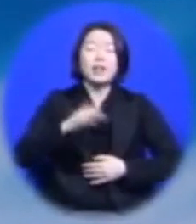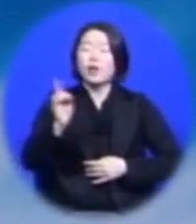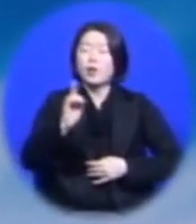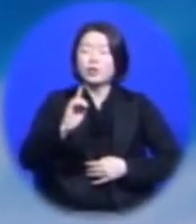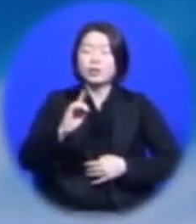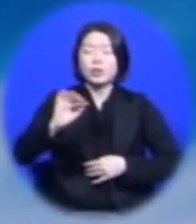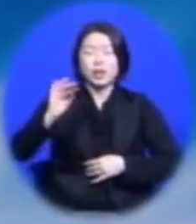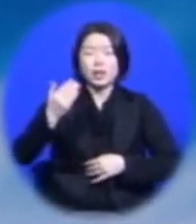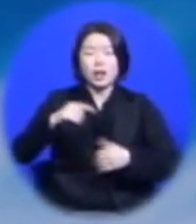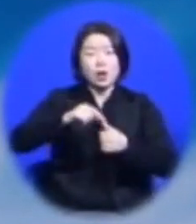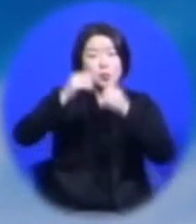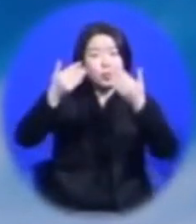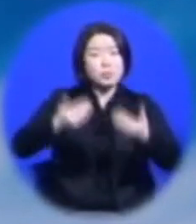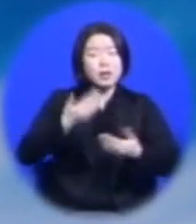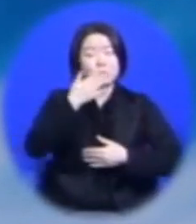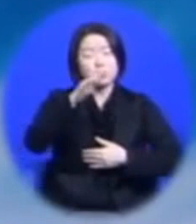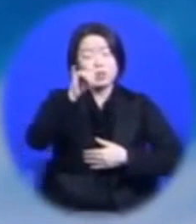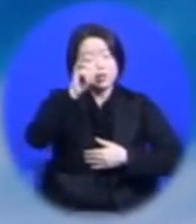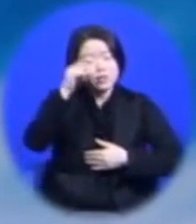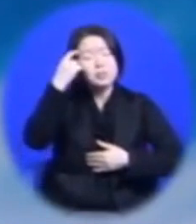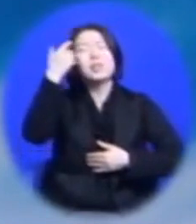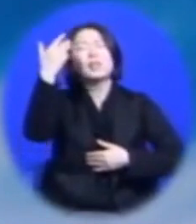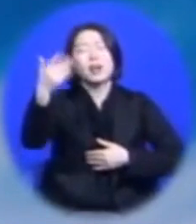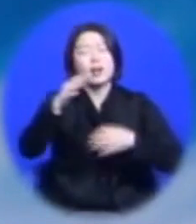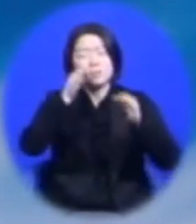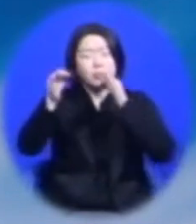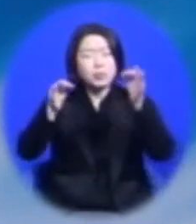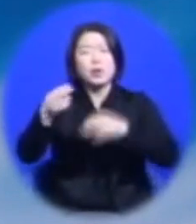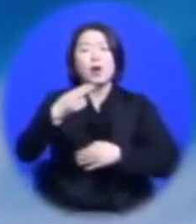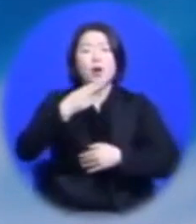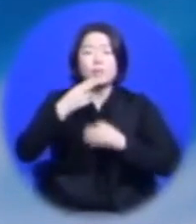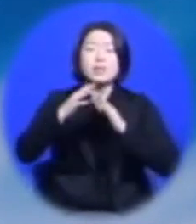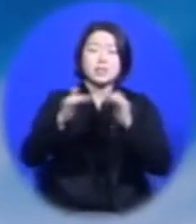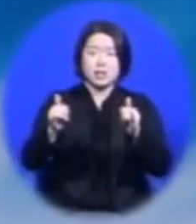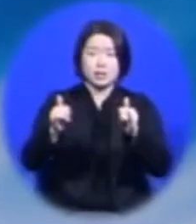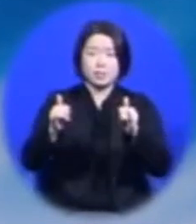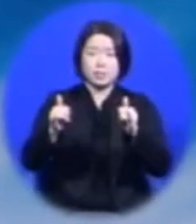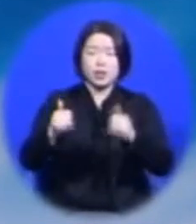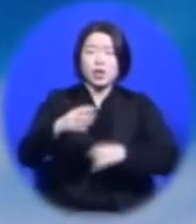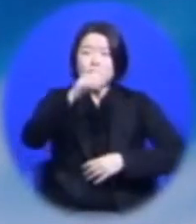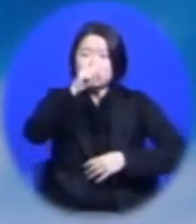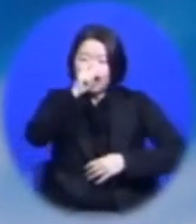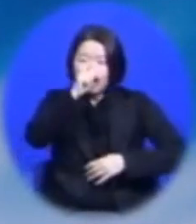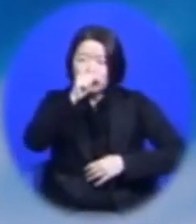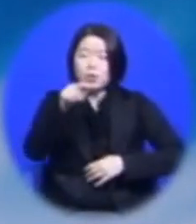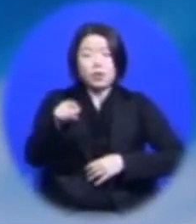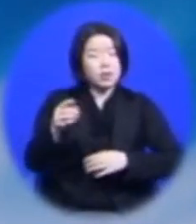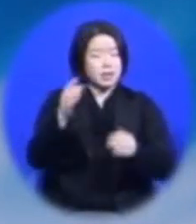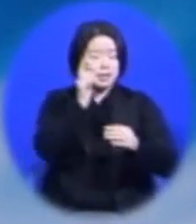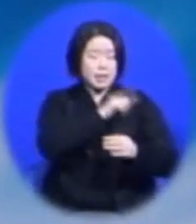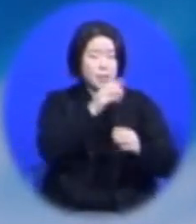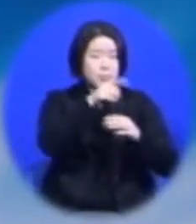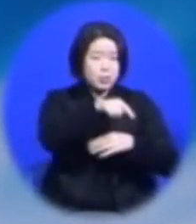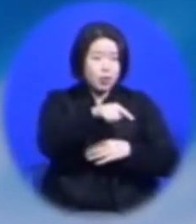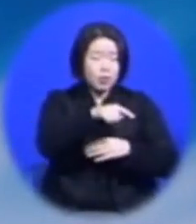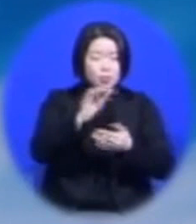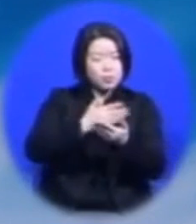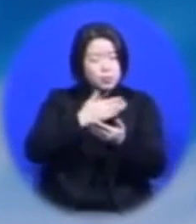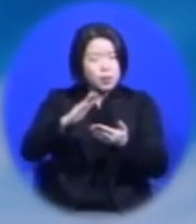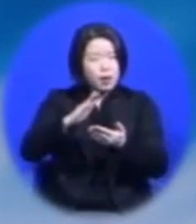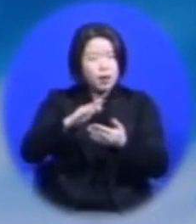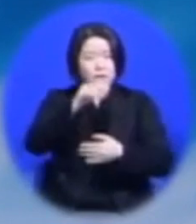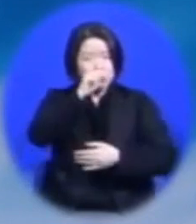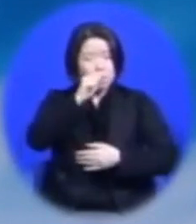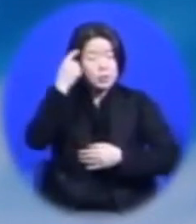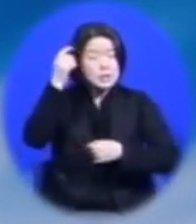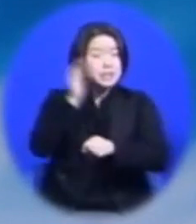구원을 얻겠습니까? 라고 부르짖는 일이 없는 사람, 좋은 것과 나쁜 것을 분별할 세련된 지각을 갖지